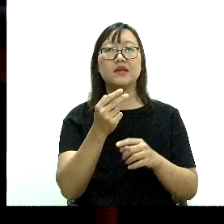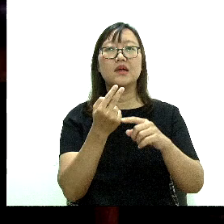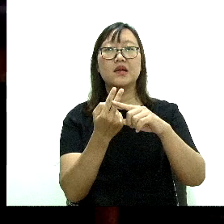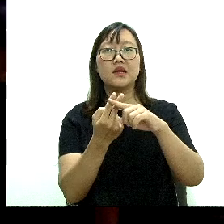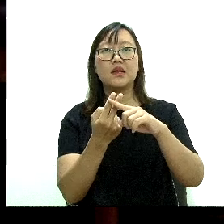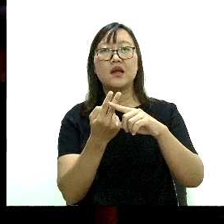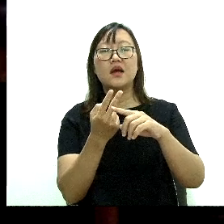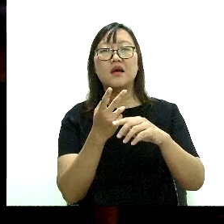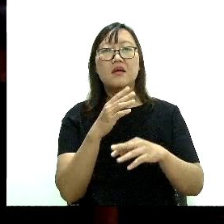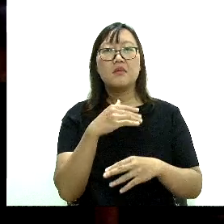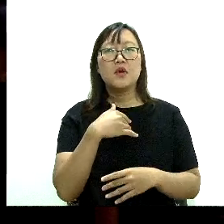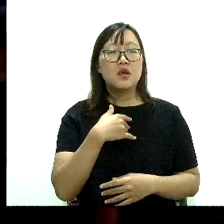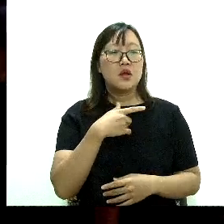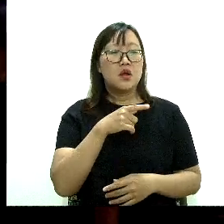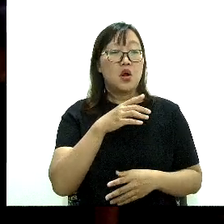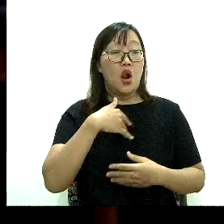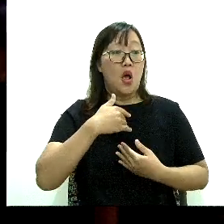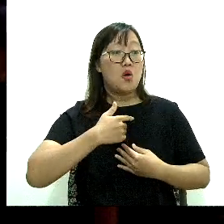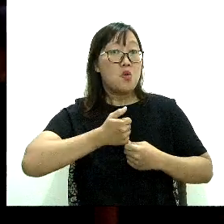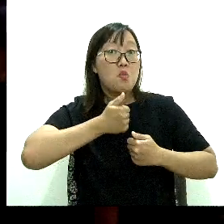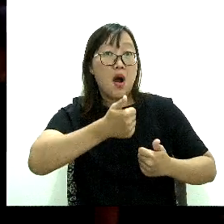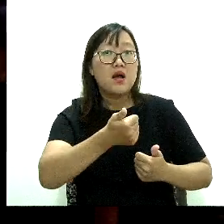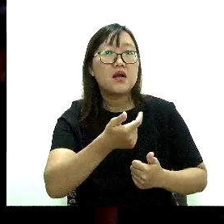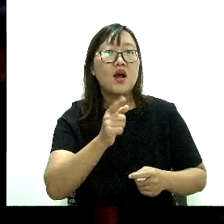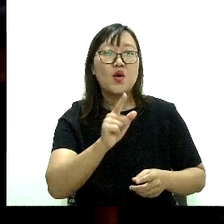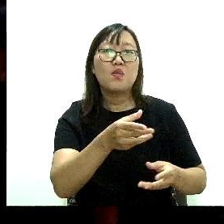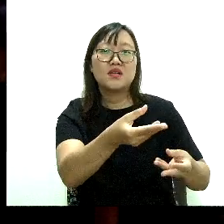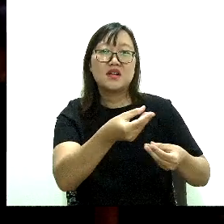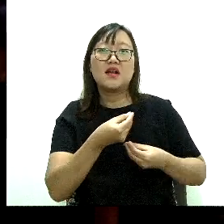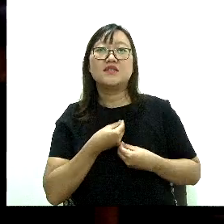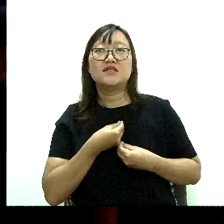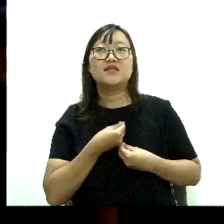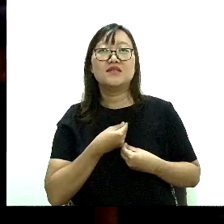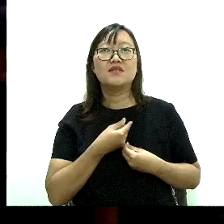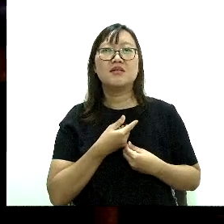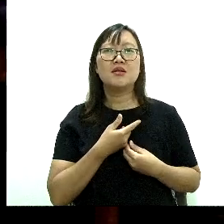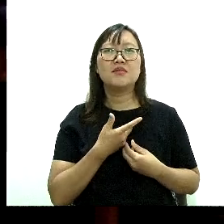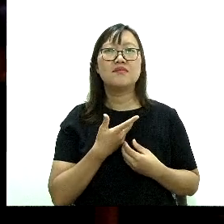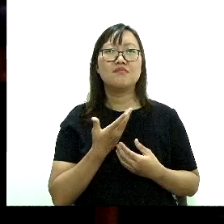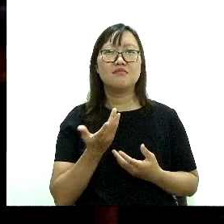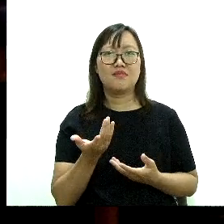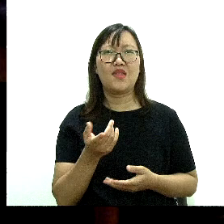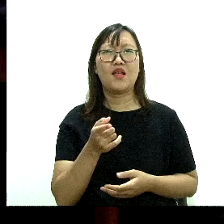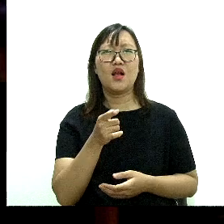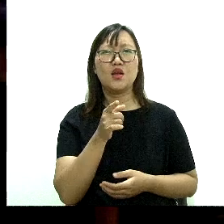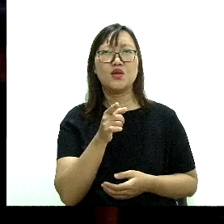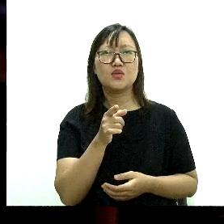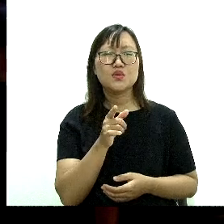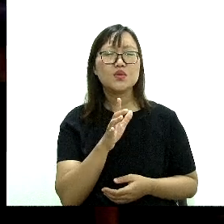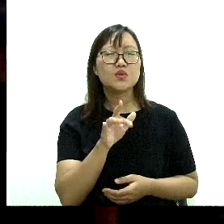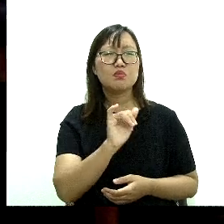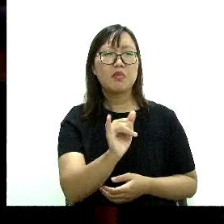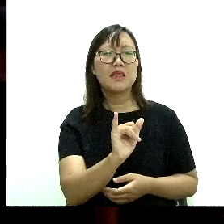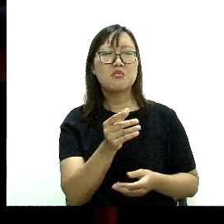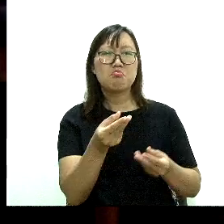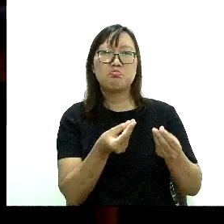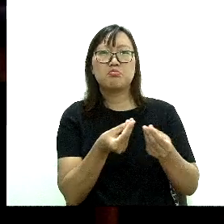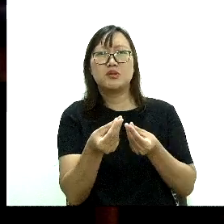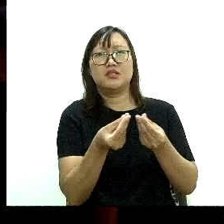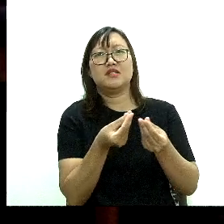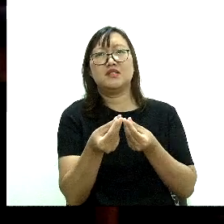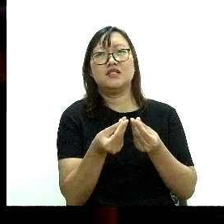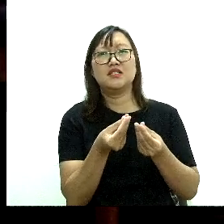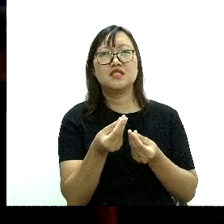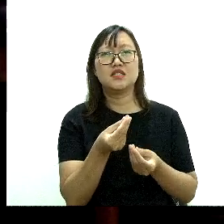diberi dan mendapat sesuatu dari Allah. Itulah mentalitas bisnis berdasarkan imbal